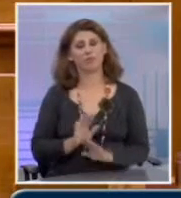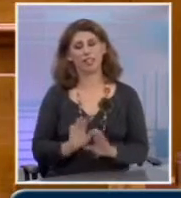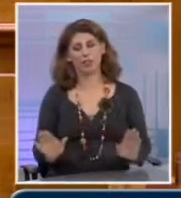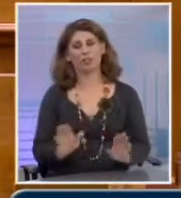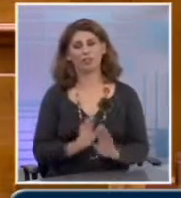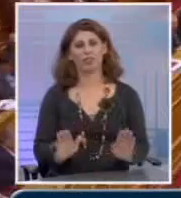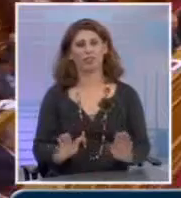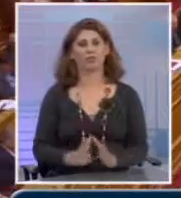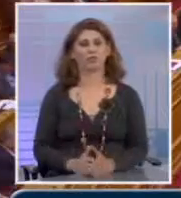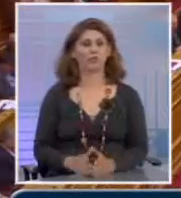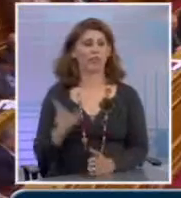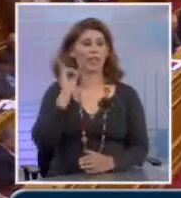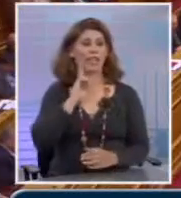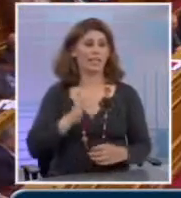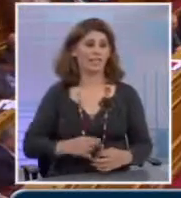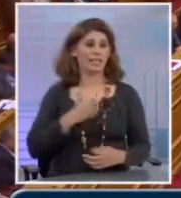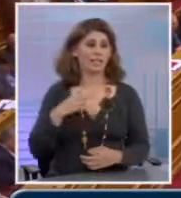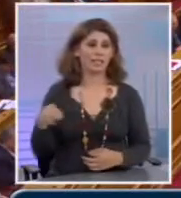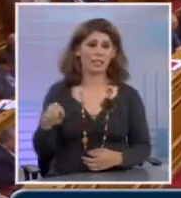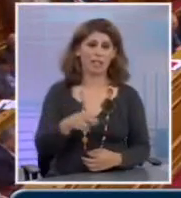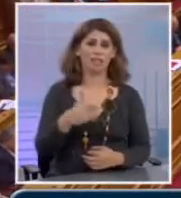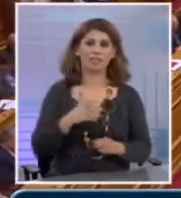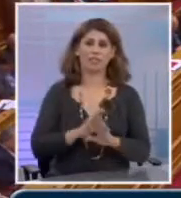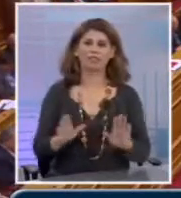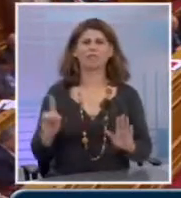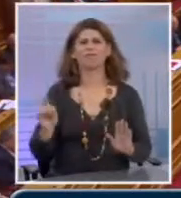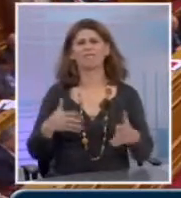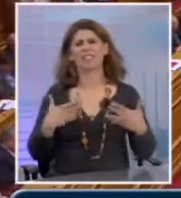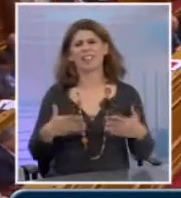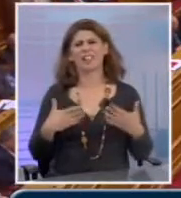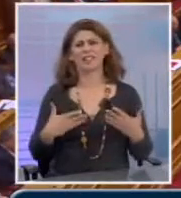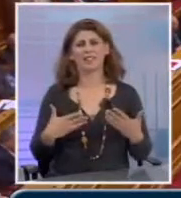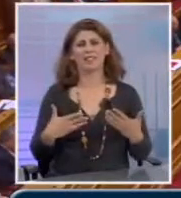Τελειώνω. Κυρίες και κύριοι συνάδελφοι, τελειώνω. Μη χαίρεστε.